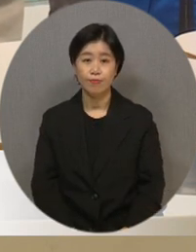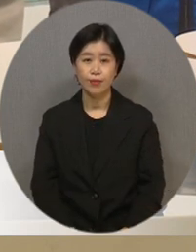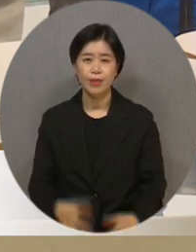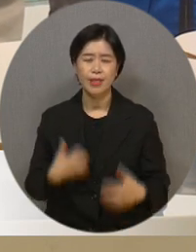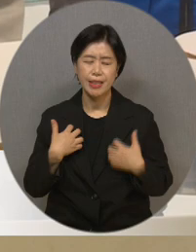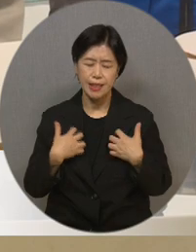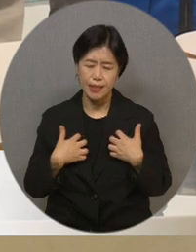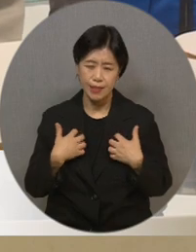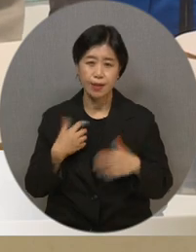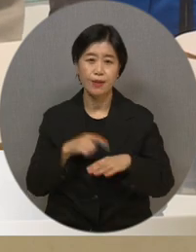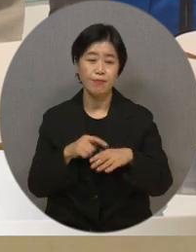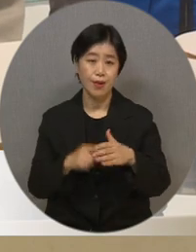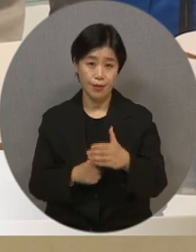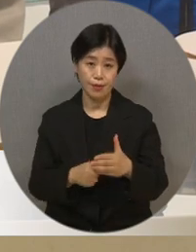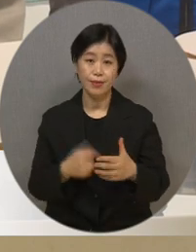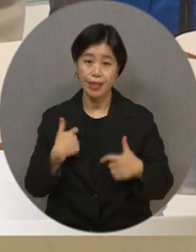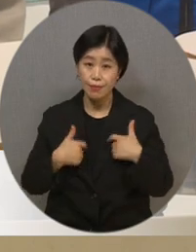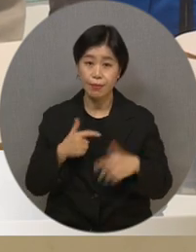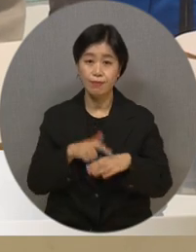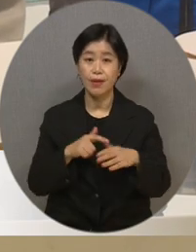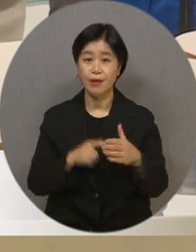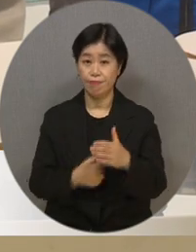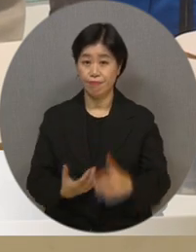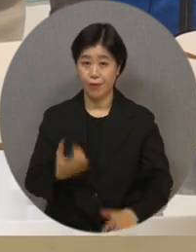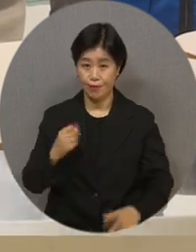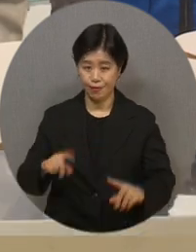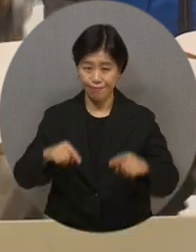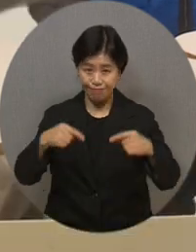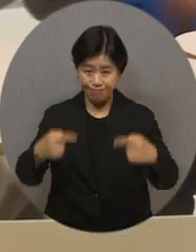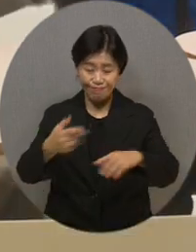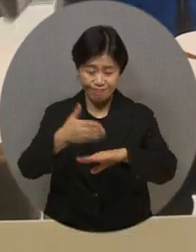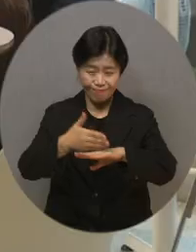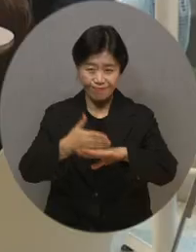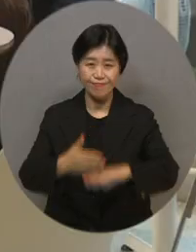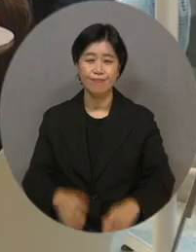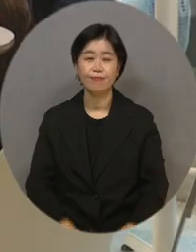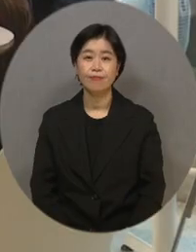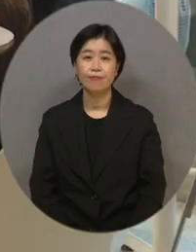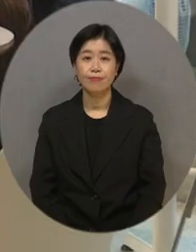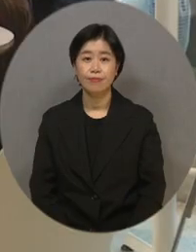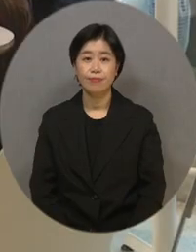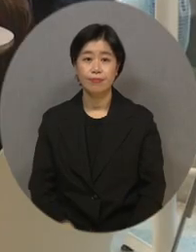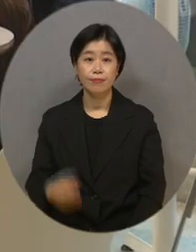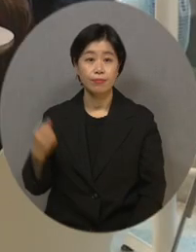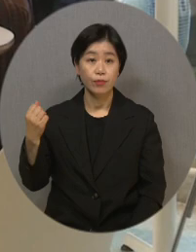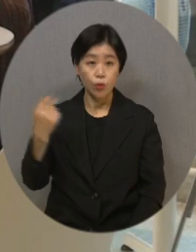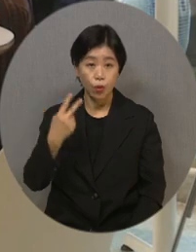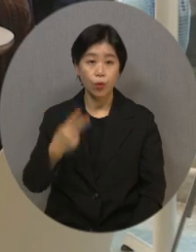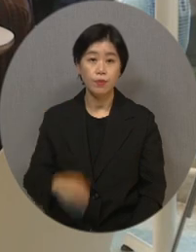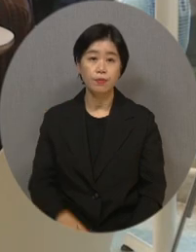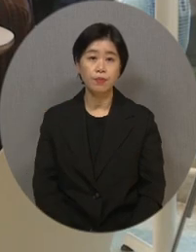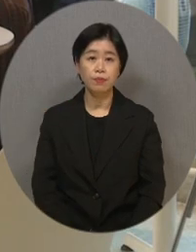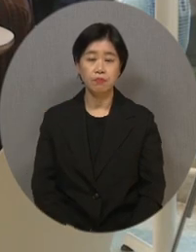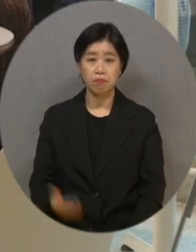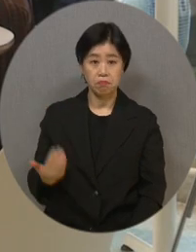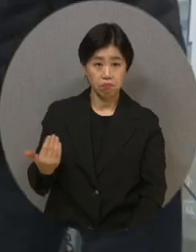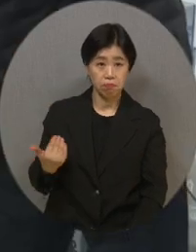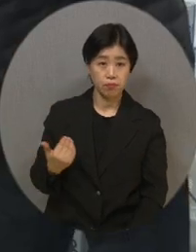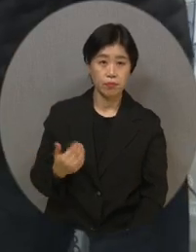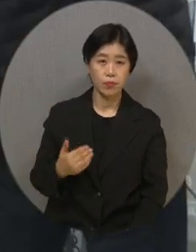기쁜 마음, 즐거운 마음, 기쁜 마음 함께 하겠습니다. 고맙습니다. 또한 송재봉 전 청주시장